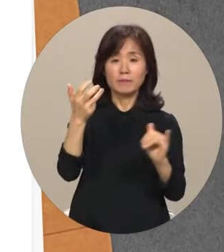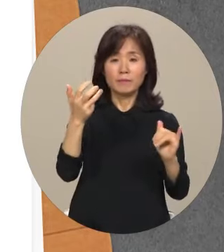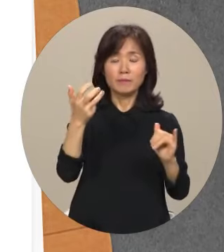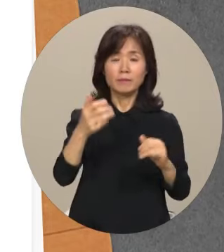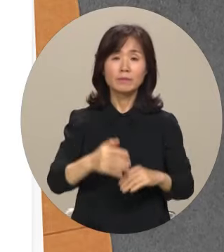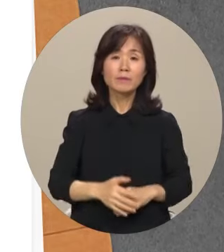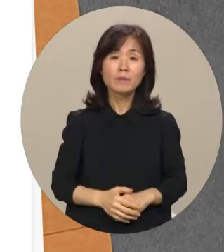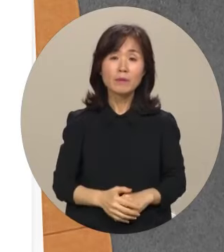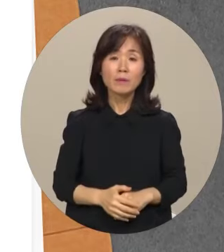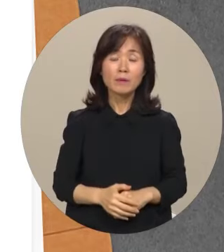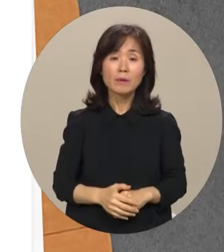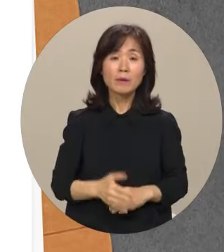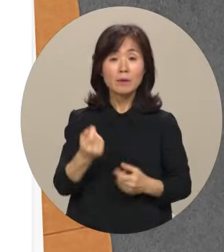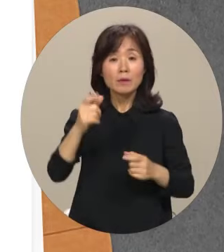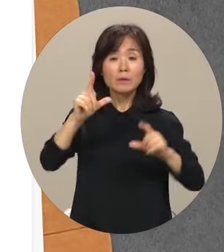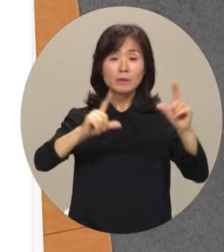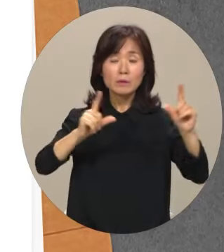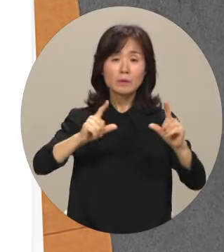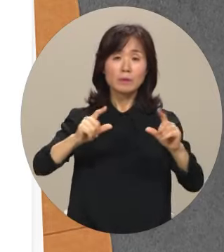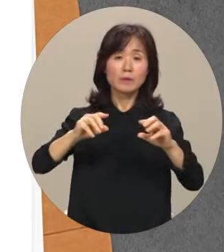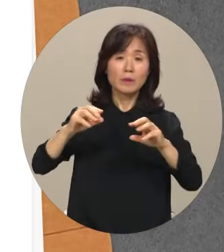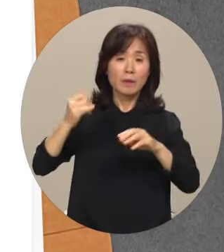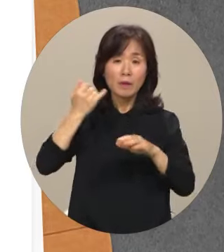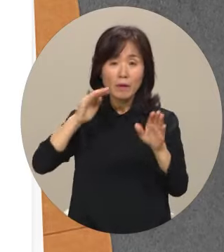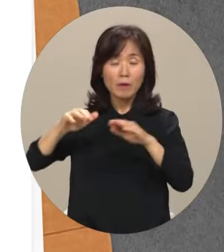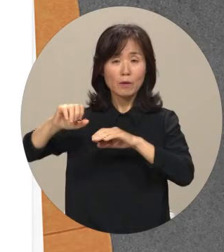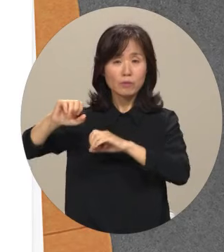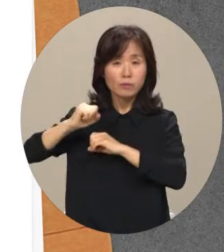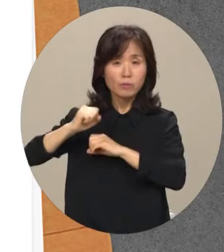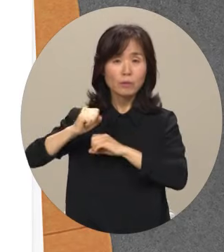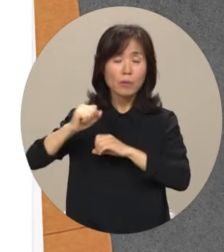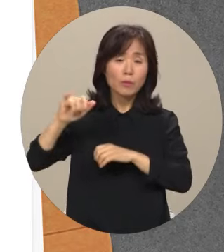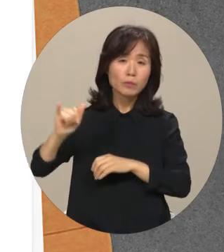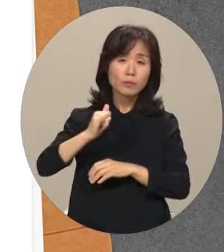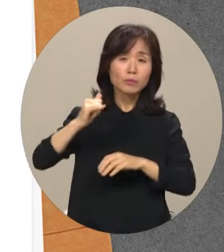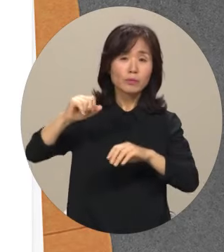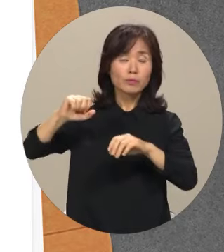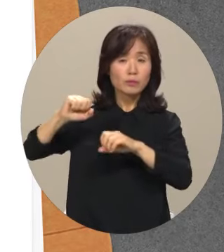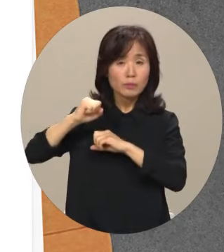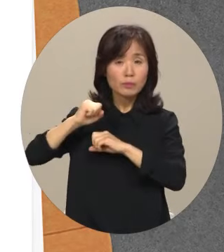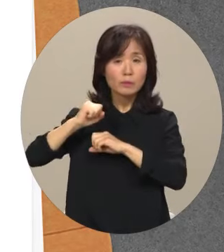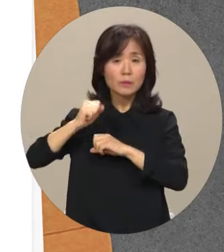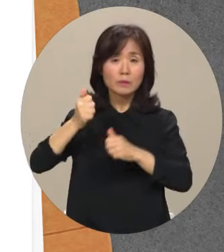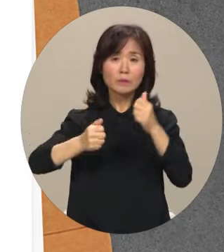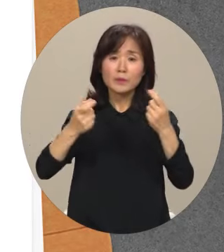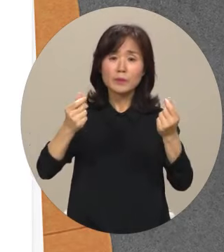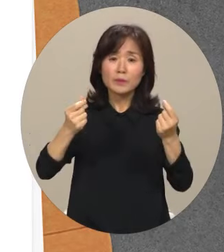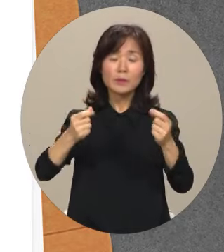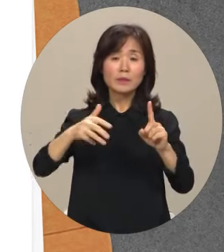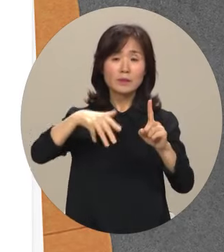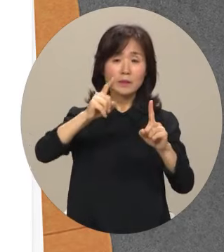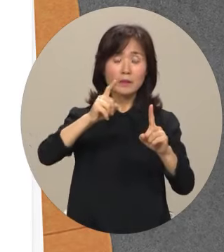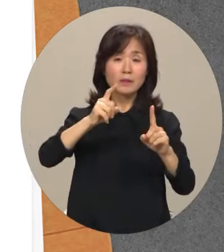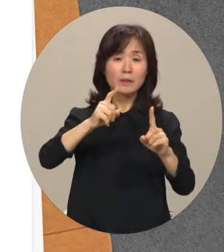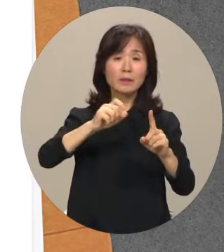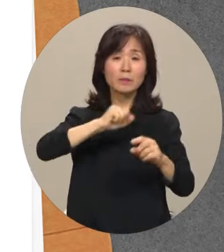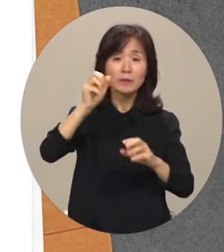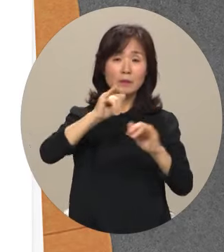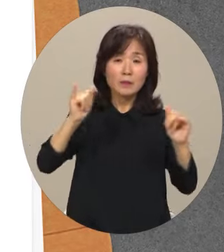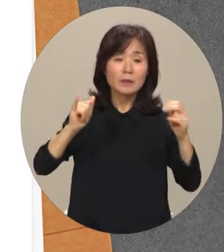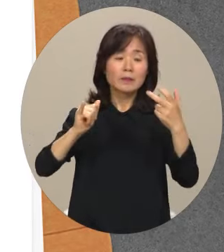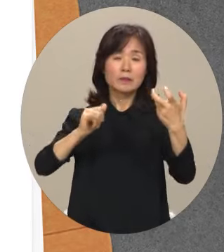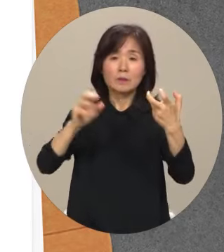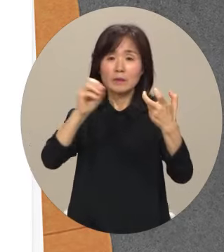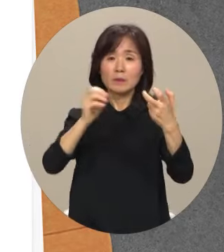그쳤습니다 이런 현상은 해군과 공군사관학교 시험에서도 비슷해서 1차 합격자의 70% 이상이 2차